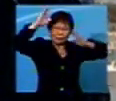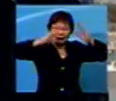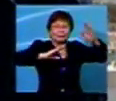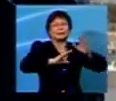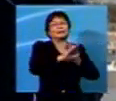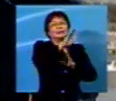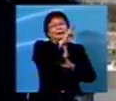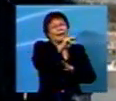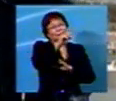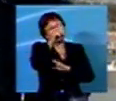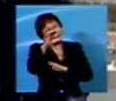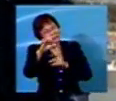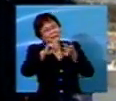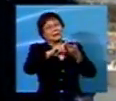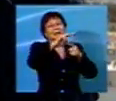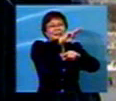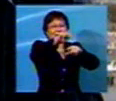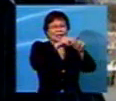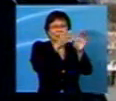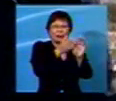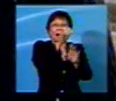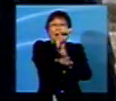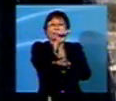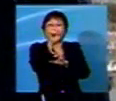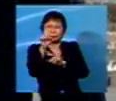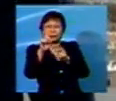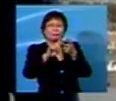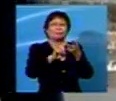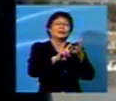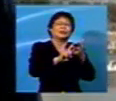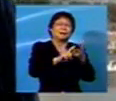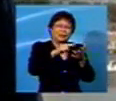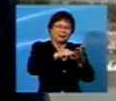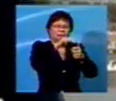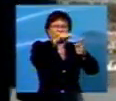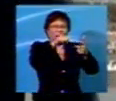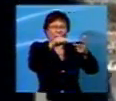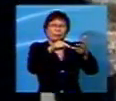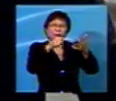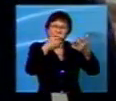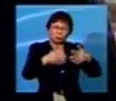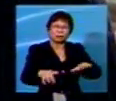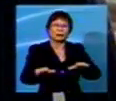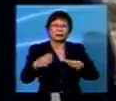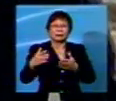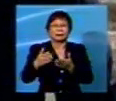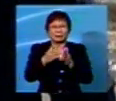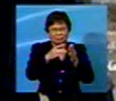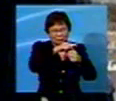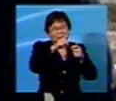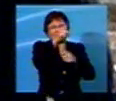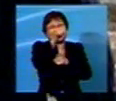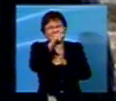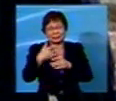development company mdc dan juga National Bank of Abu Dhabi nbad jadi ini antara data-data yang terkini dapat saya kemaskini